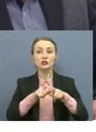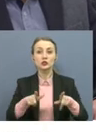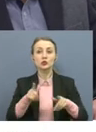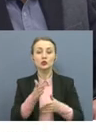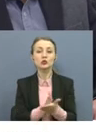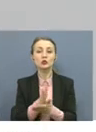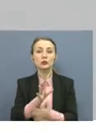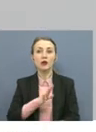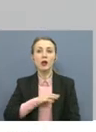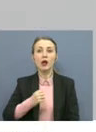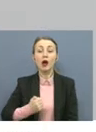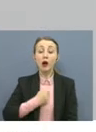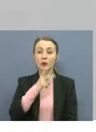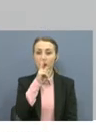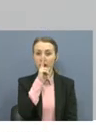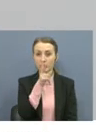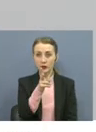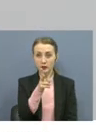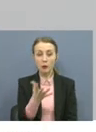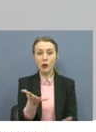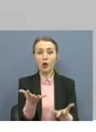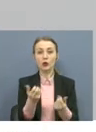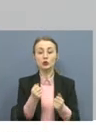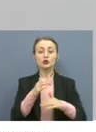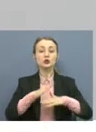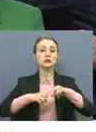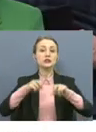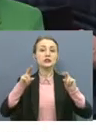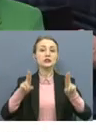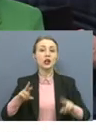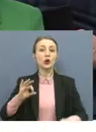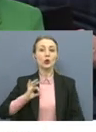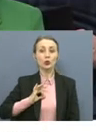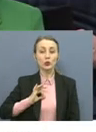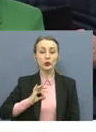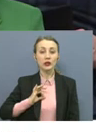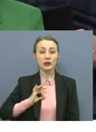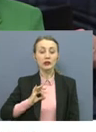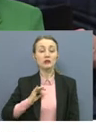атқарып келген. Өңірдегі жоғары оқу орындарының бірінде заңгер мамандығын